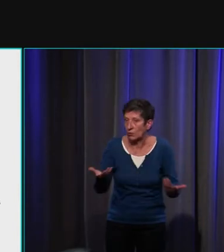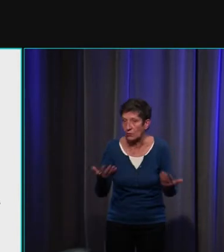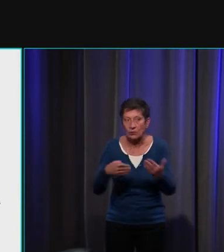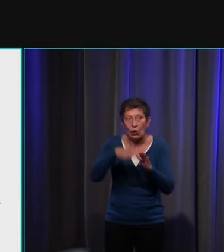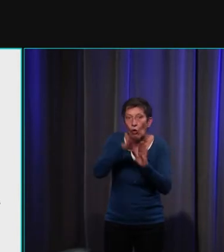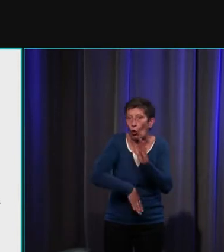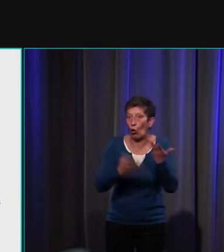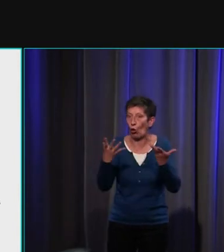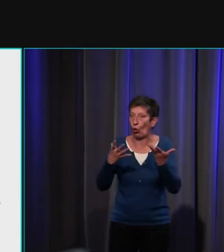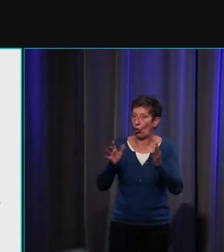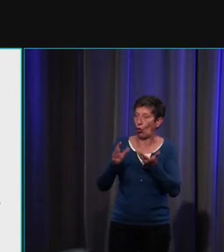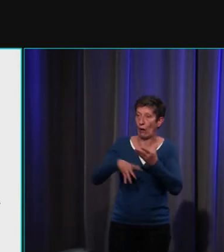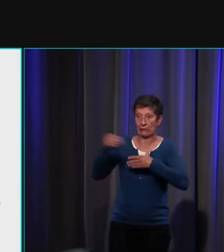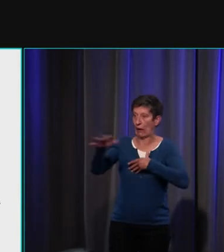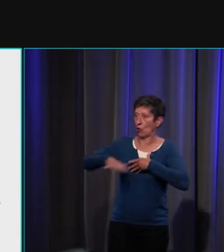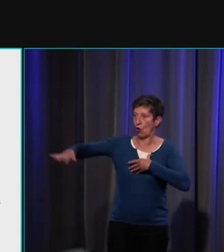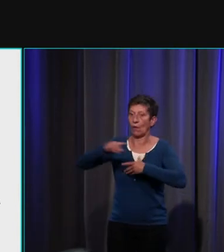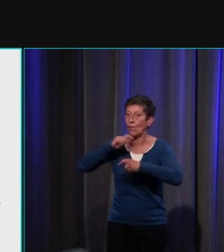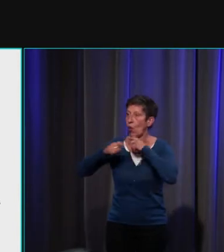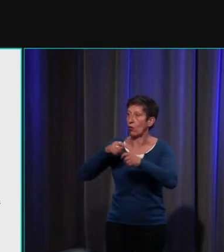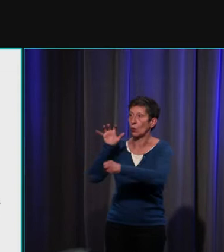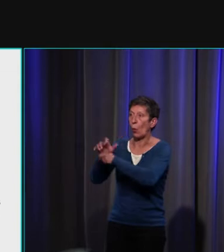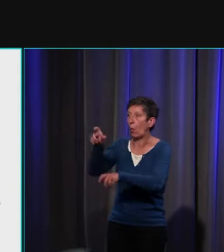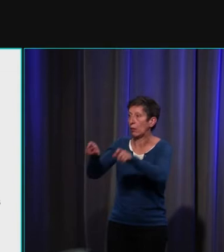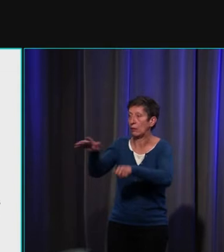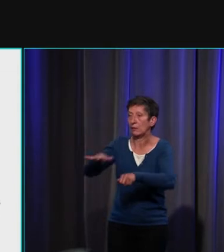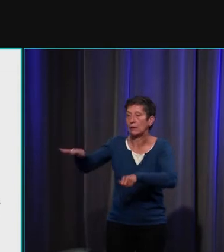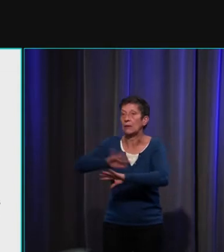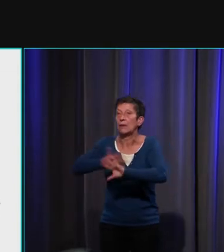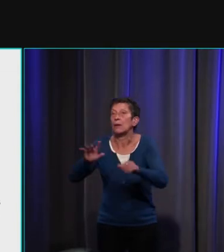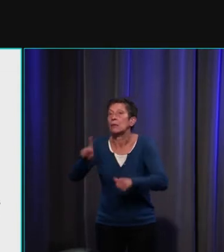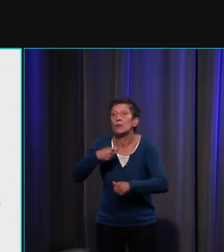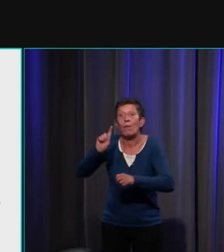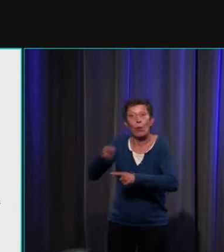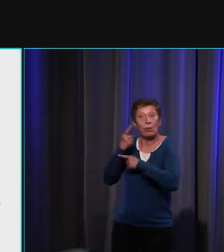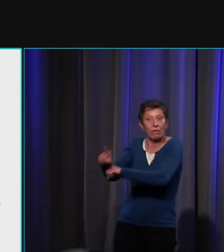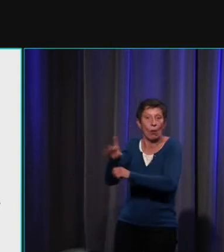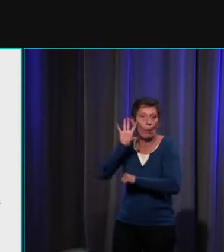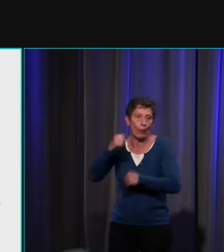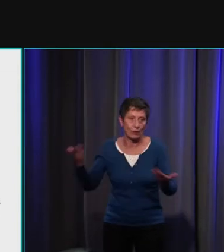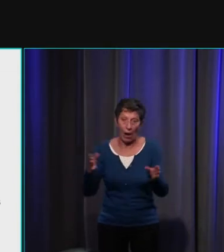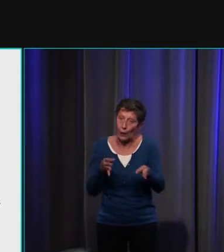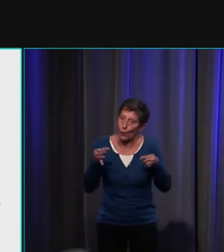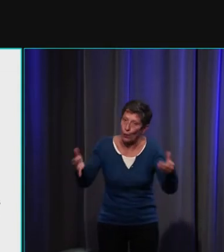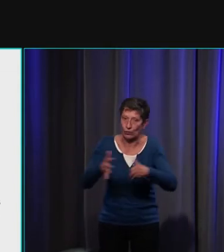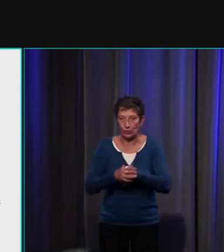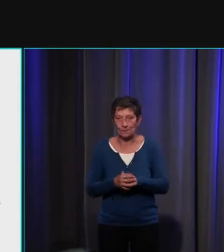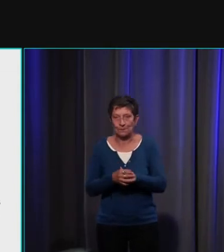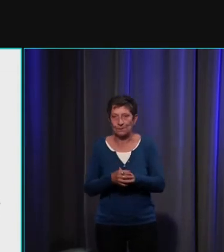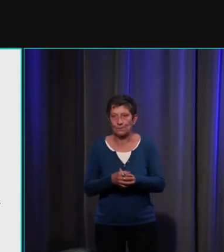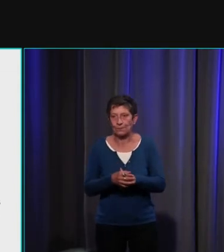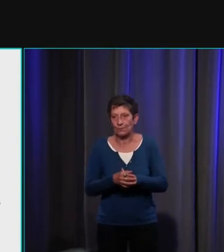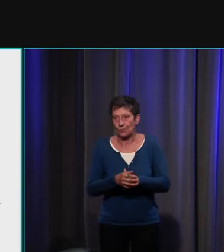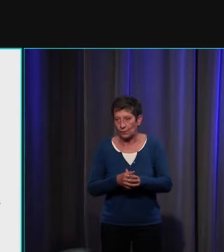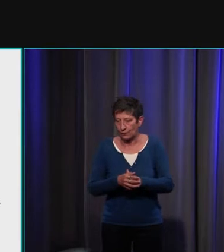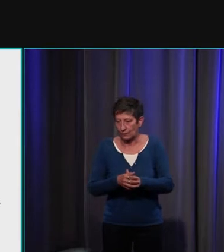extérieur du corps puisque après tout il faut se défendre voilà donc il lui ans il introduit des éléments 2